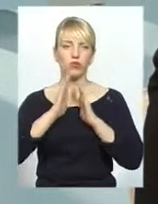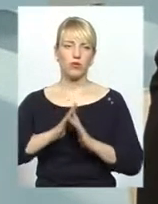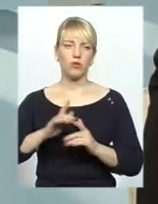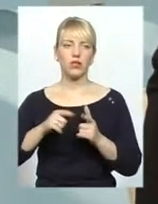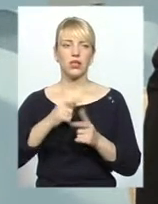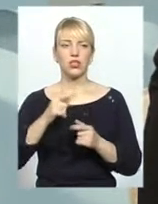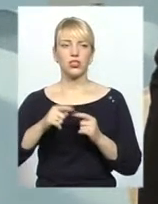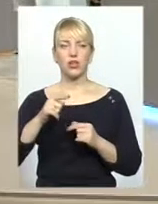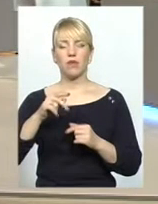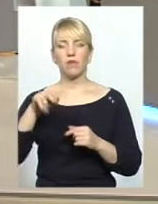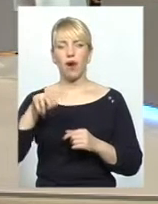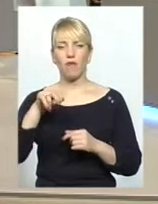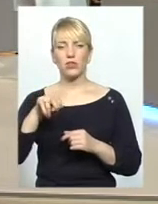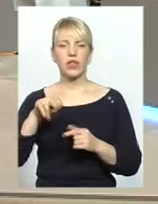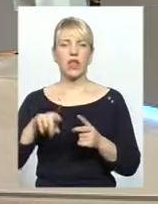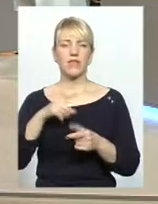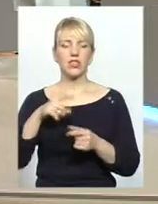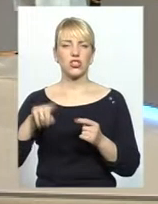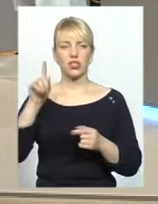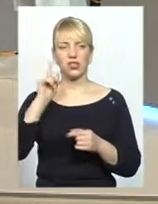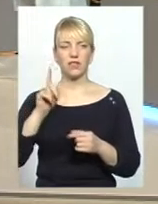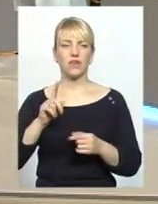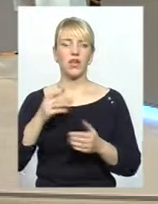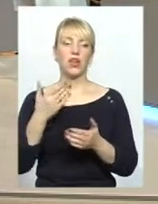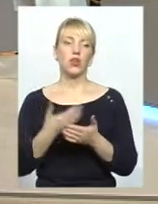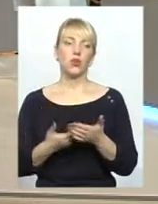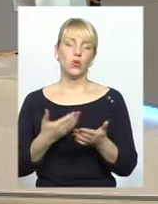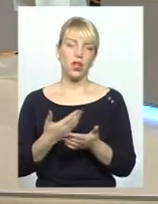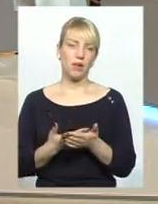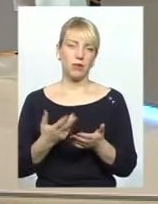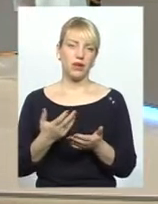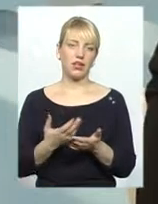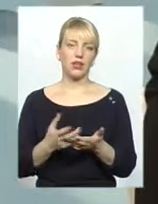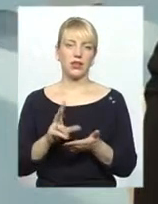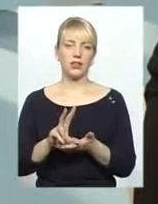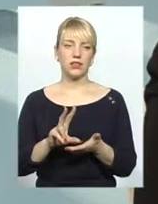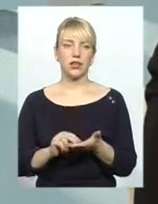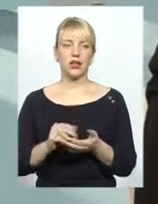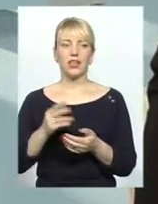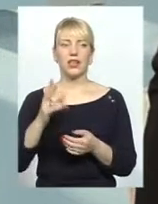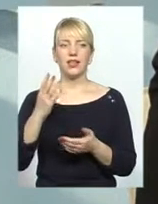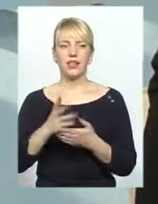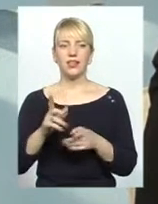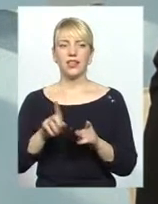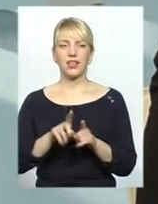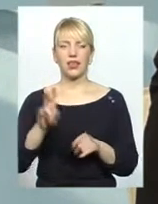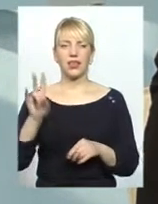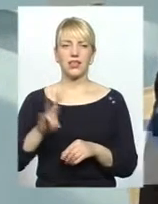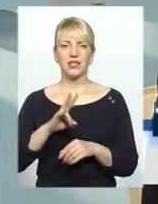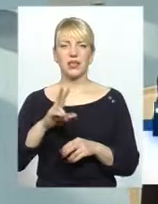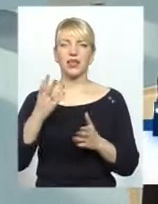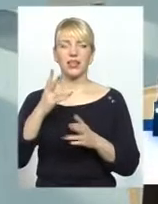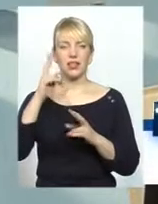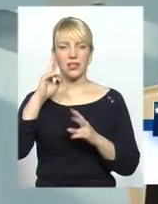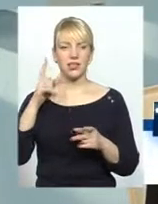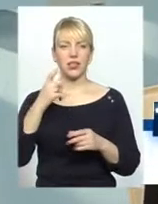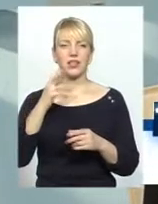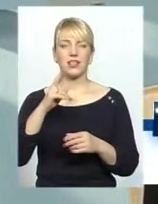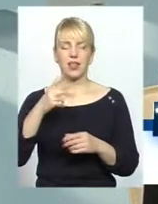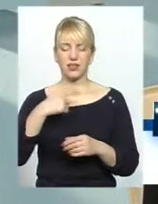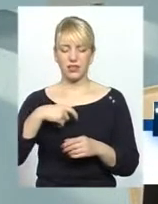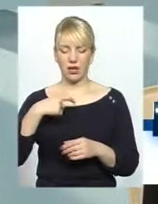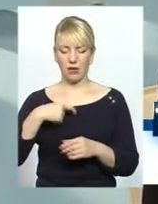єврей. Але він, по тому, як прийшов, поводиться, наприклад. Ні, є, наприклад, і християни, які не знають, як себе поводити в церкві чи в костюлі. Тобто вони, може